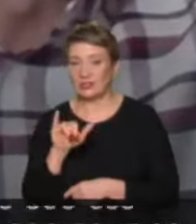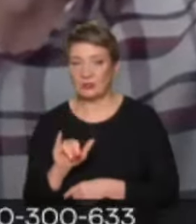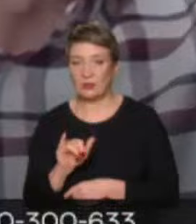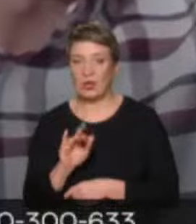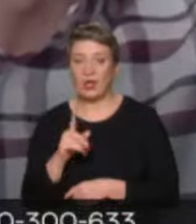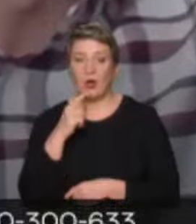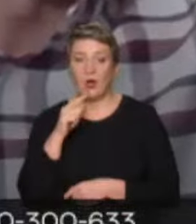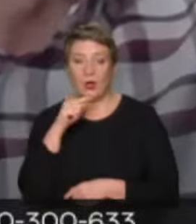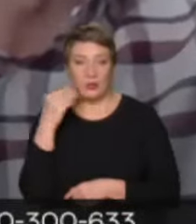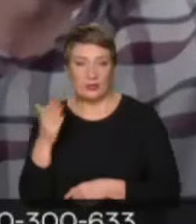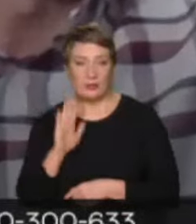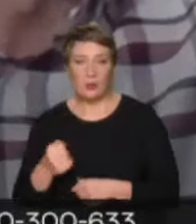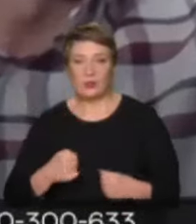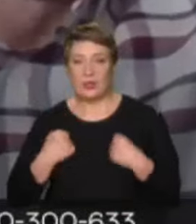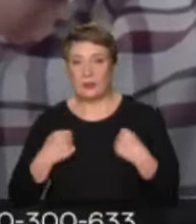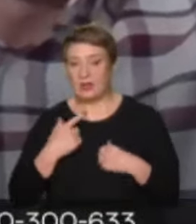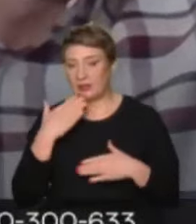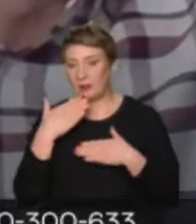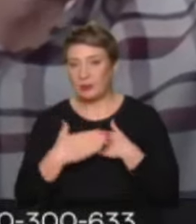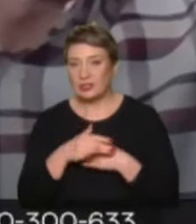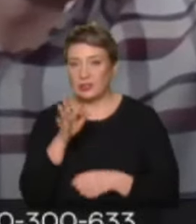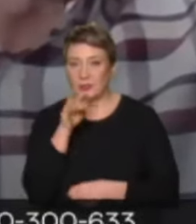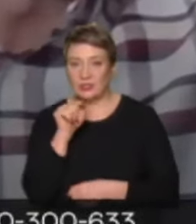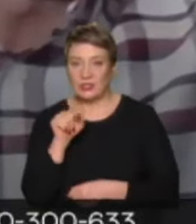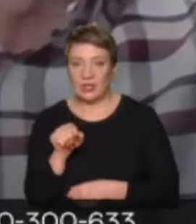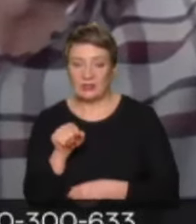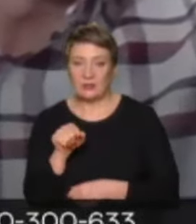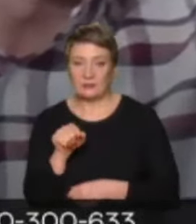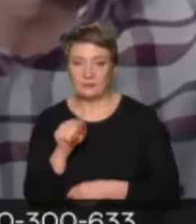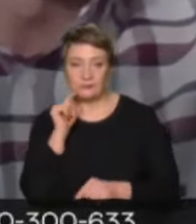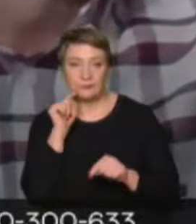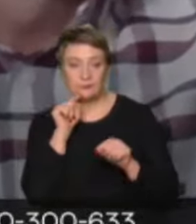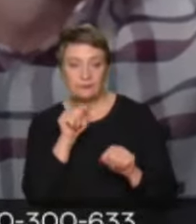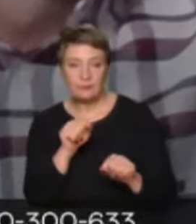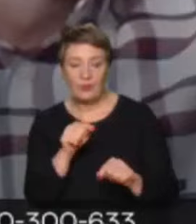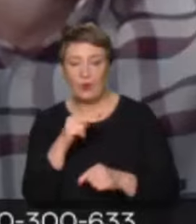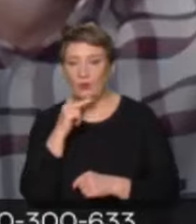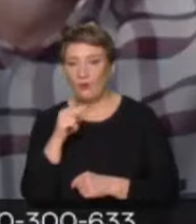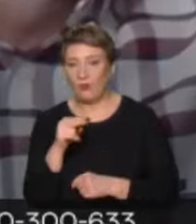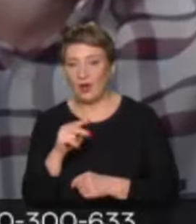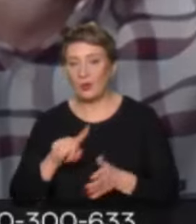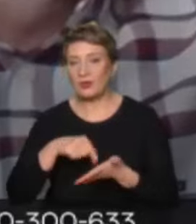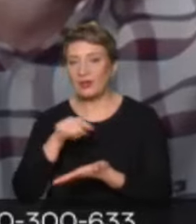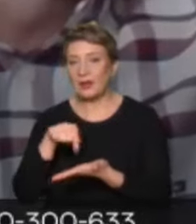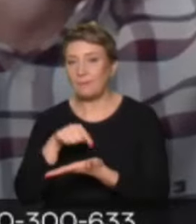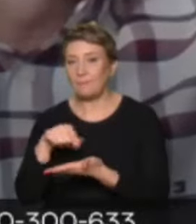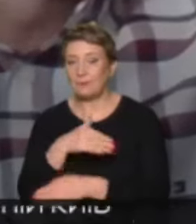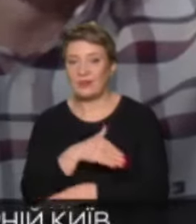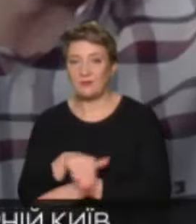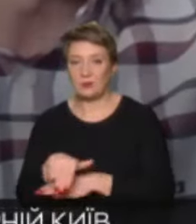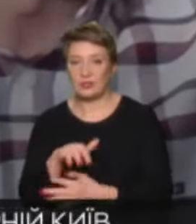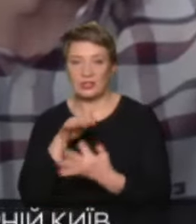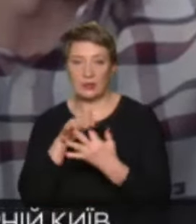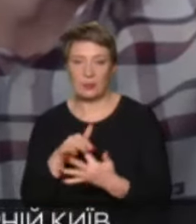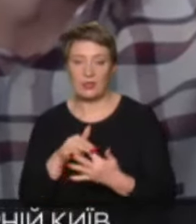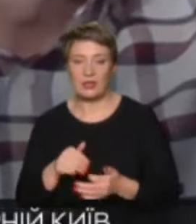намагатися найближчим часом саме акцентувати усю увагу на міських боях. Вуличні бої маються на увазі, так?